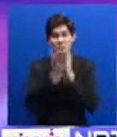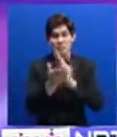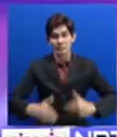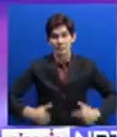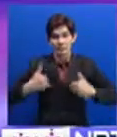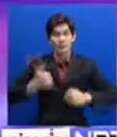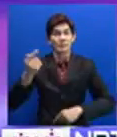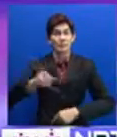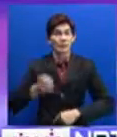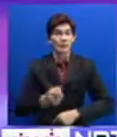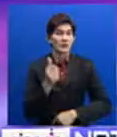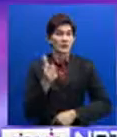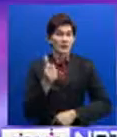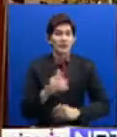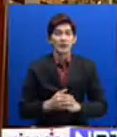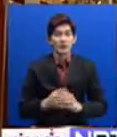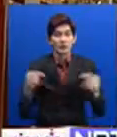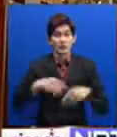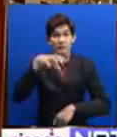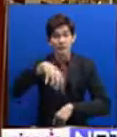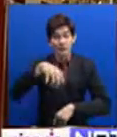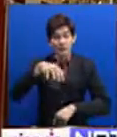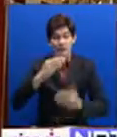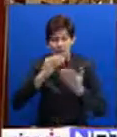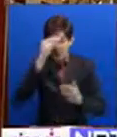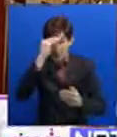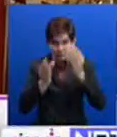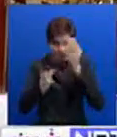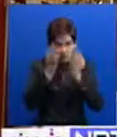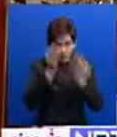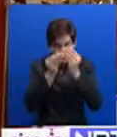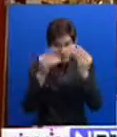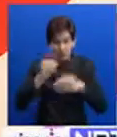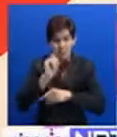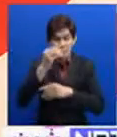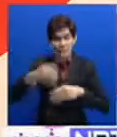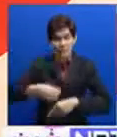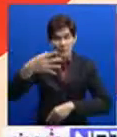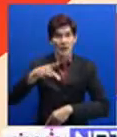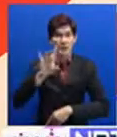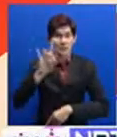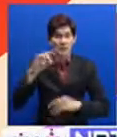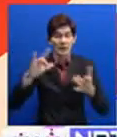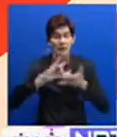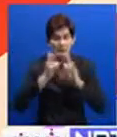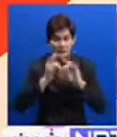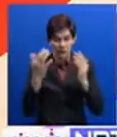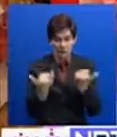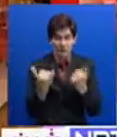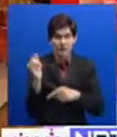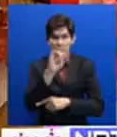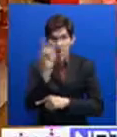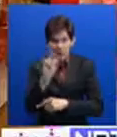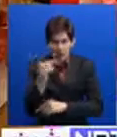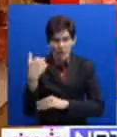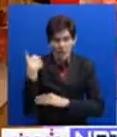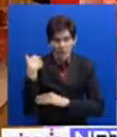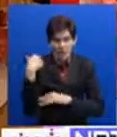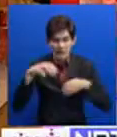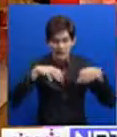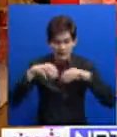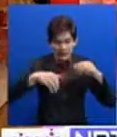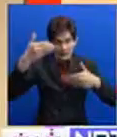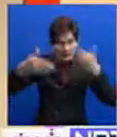ในชีวิตประจำวันโดยที่อุทยานการเรียนรู้ TK parชั้น 8ศูนย์การค้าเซ็นทรัล Worldยังคงมีการจัดกิจกรรมวันเด็กแห่งชาติ